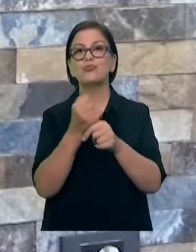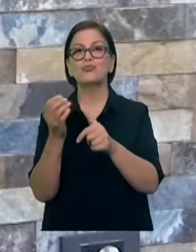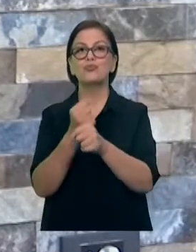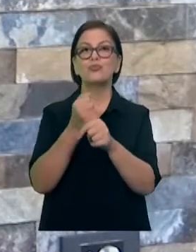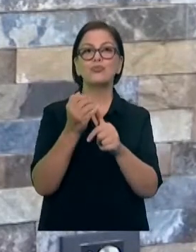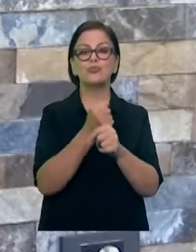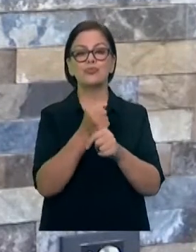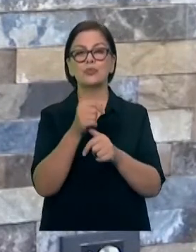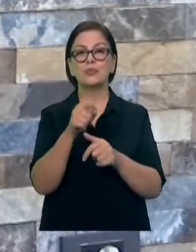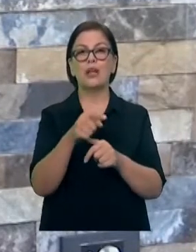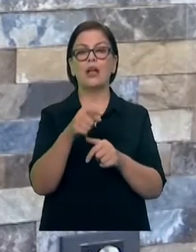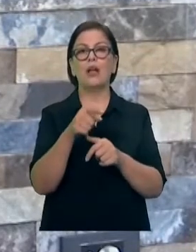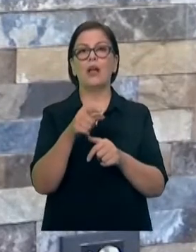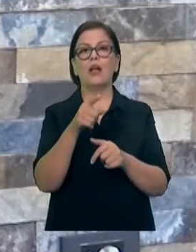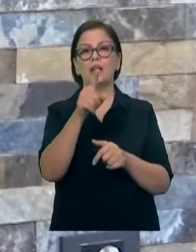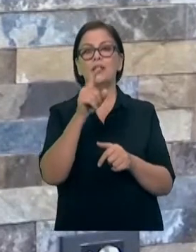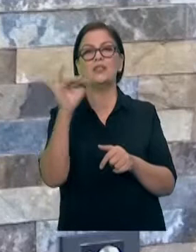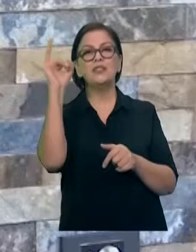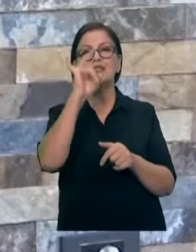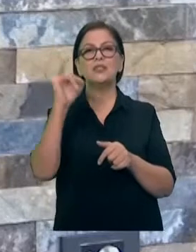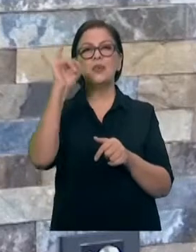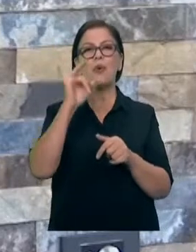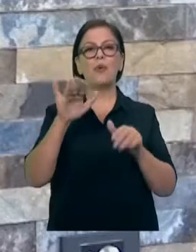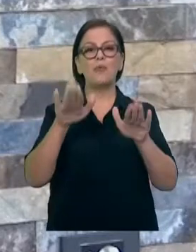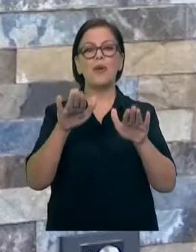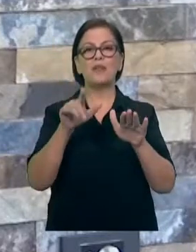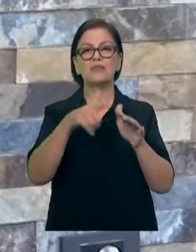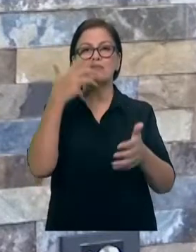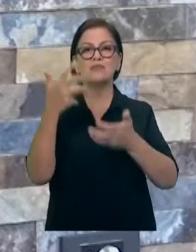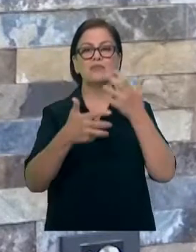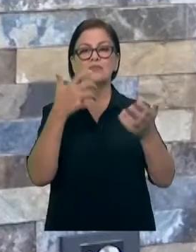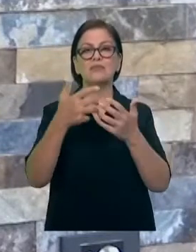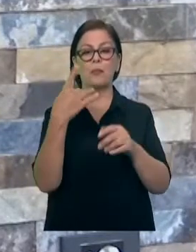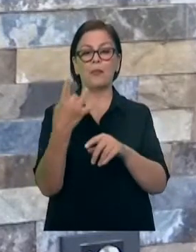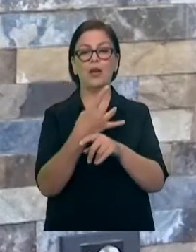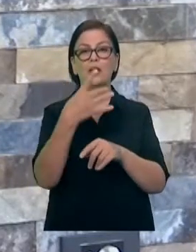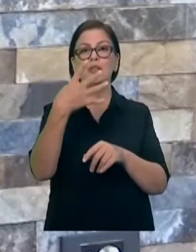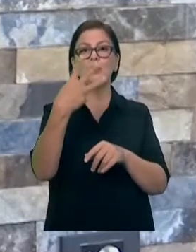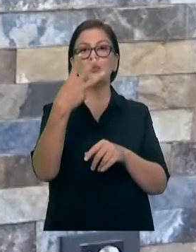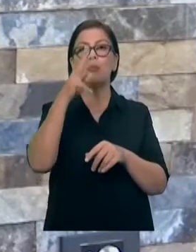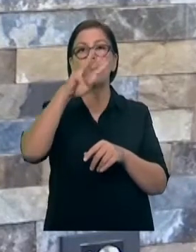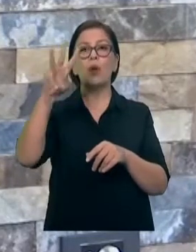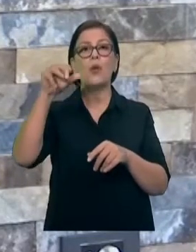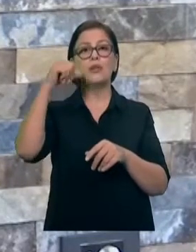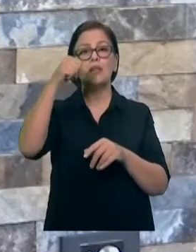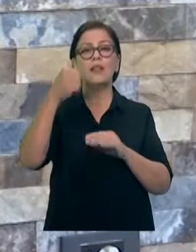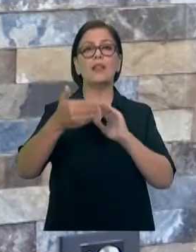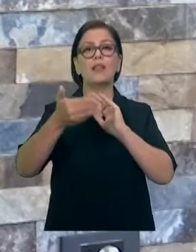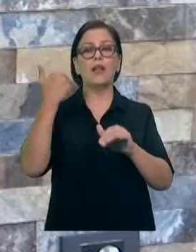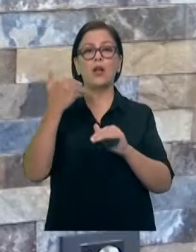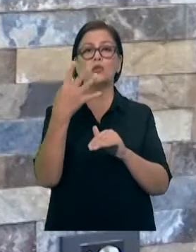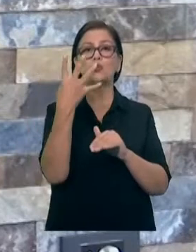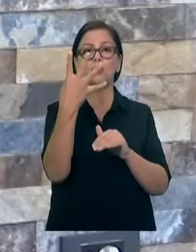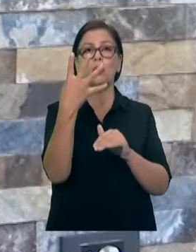Misirin onurğallar paleontologiyası tarixində ilk dəfədir ki, 43 milyon il əvvəl bu ölkədə yaşayan yeni 4 ayaqlı balina